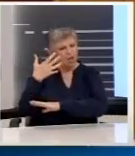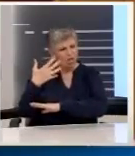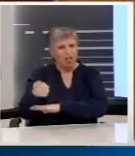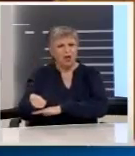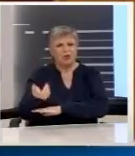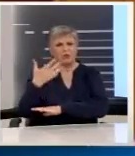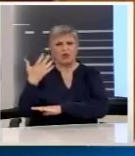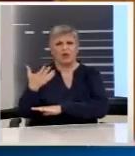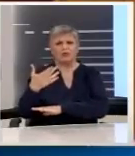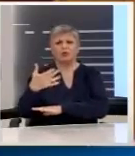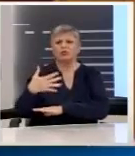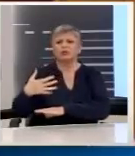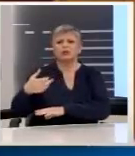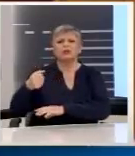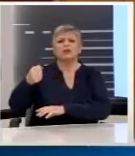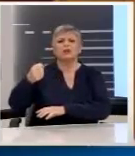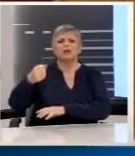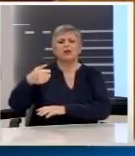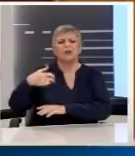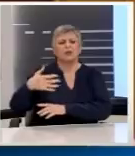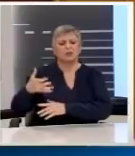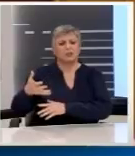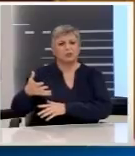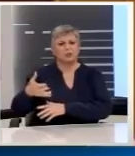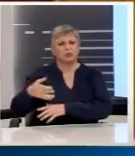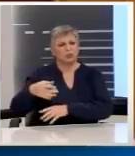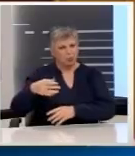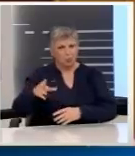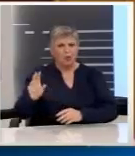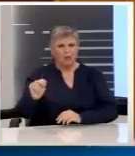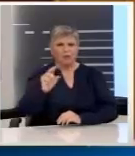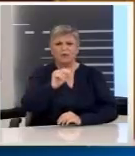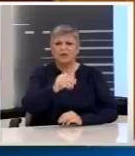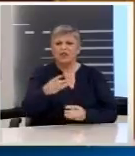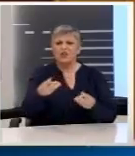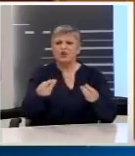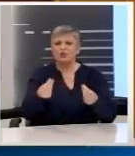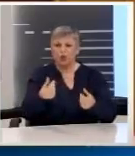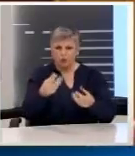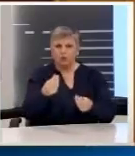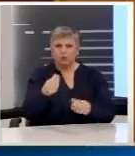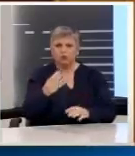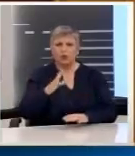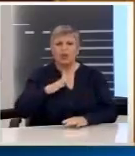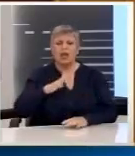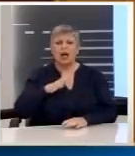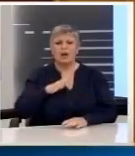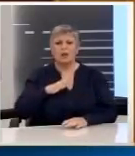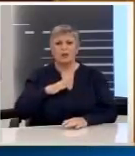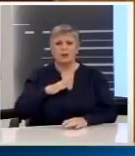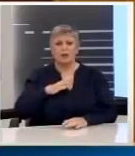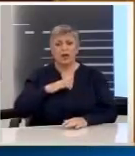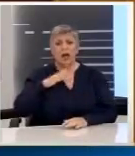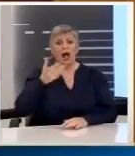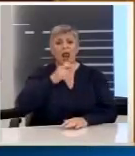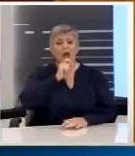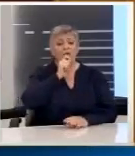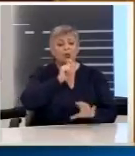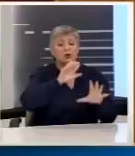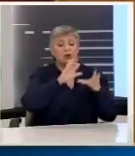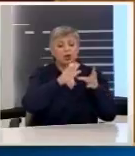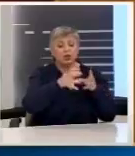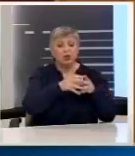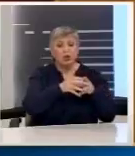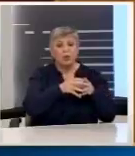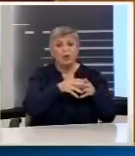με τη δικαιοσύνη, δουλειά των κομμάτων δεν είναι ούτε να παρεμβαίνουν ούτε να προκαταλαμβάνουν